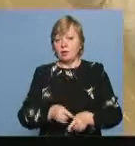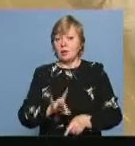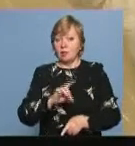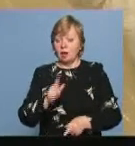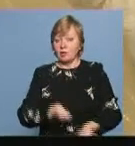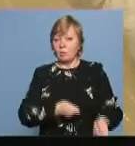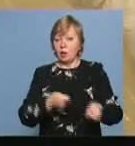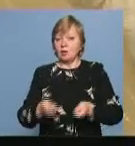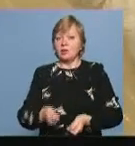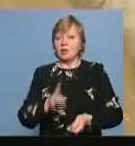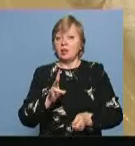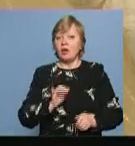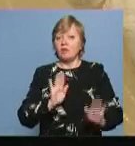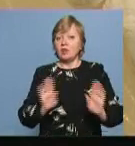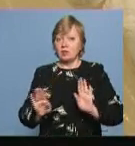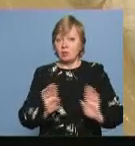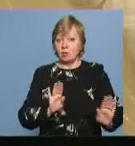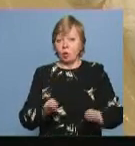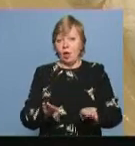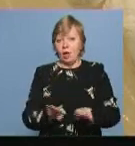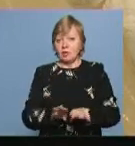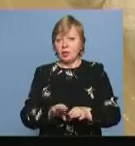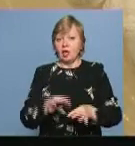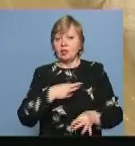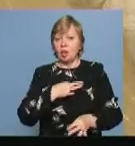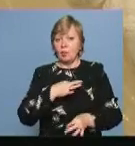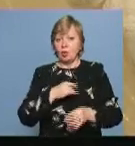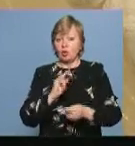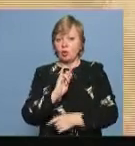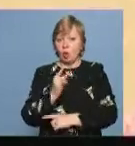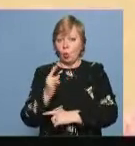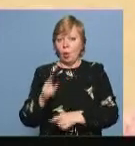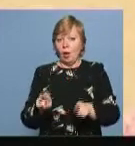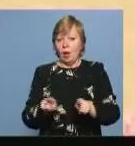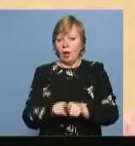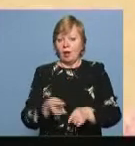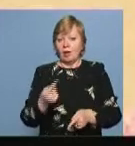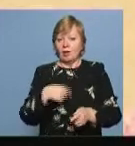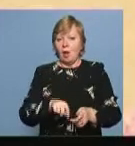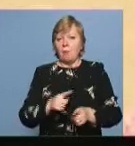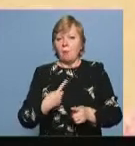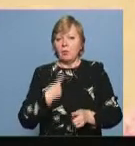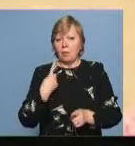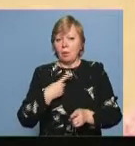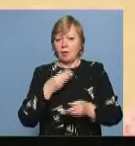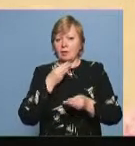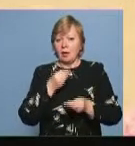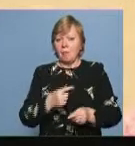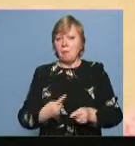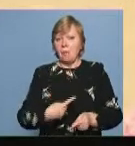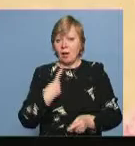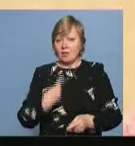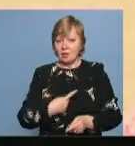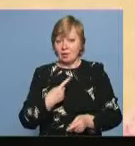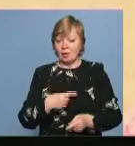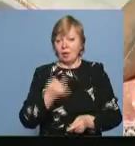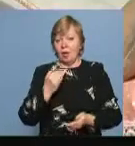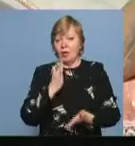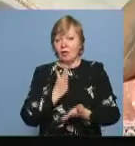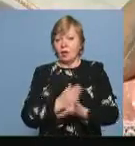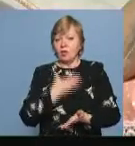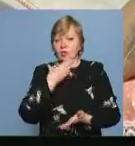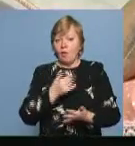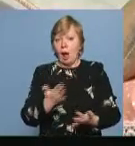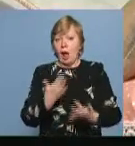на выставку. Например, вот такие тряпичные куклы словно законсервировали в себе доброту мастера. Кстати, некоторые из них даже имеют свой